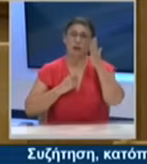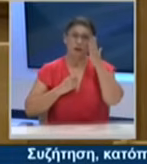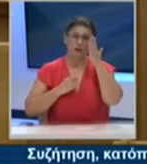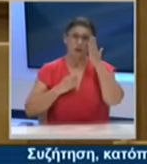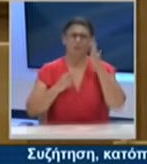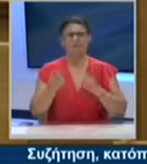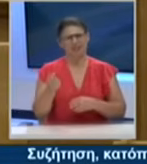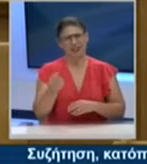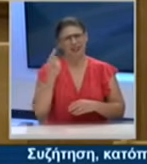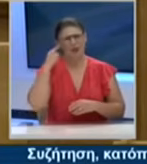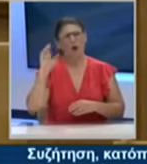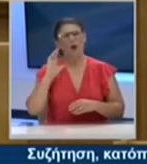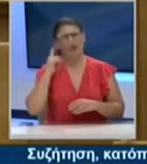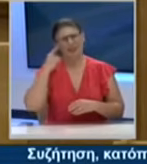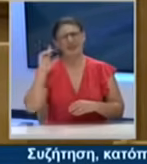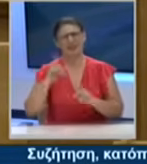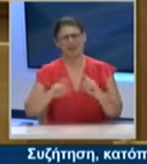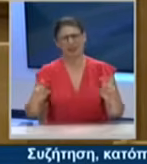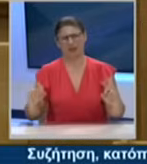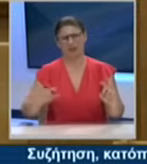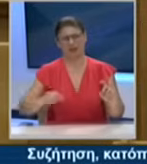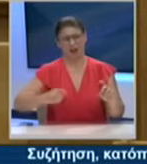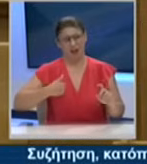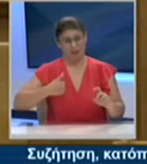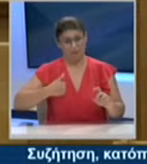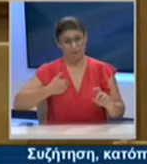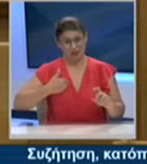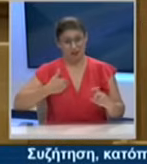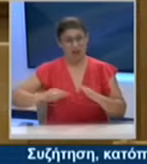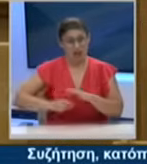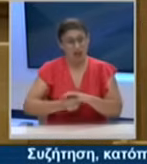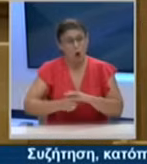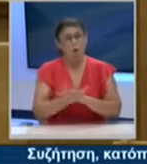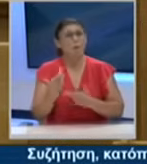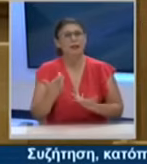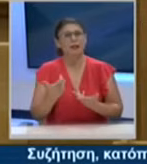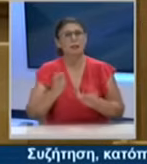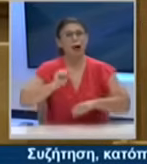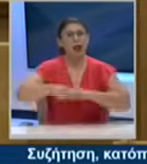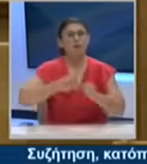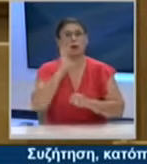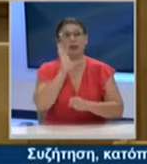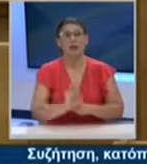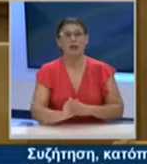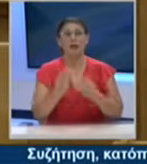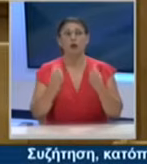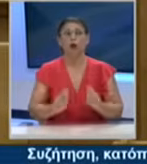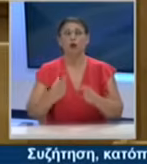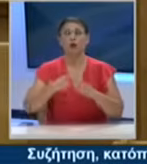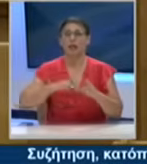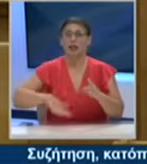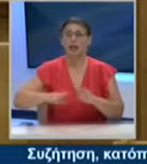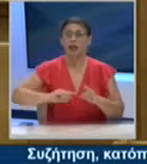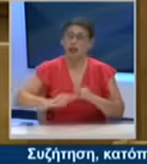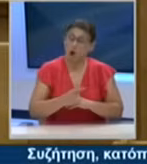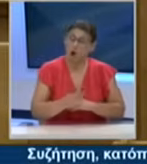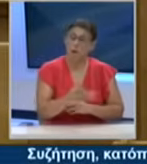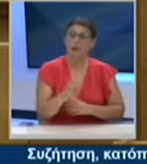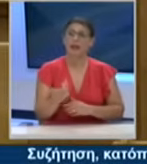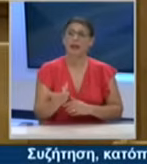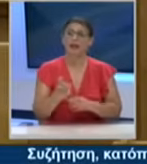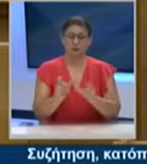λίγο άσχετος. Ενοχλούμε λοιπόν γιατί παλεύουμε για την αλήθεια και την ελληνική ιστορία. Ενοχλούμε γιατί μας ενδιαφέρει το καλό της πατρίδος. Ενοχλούμε